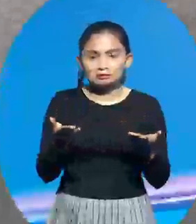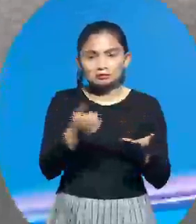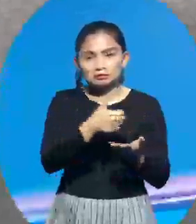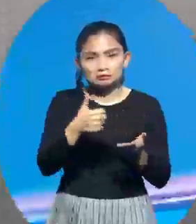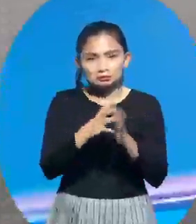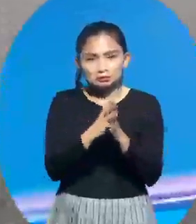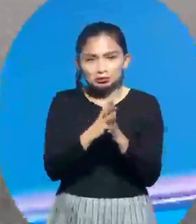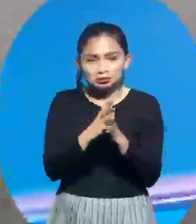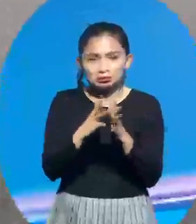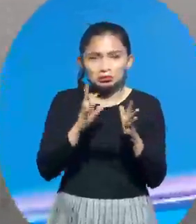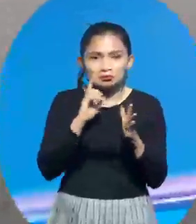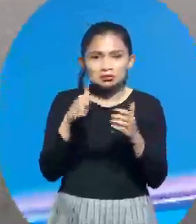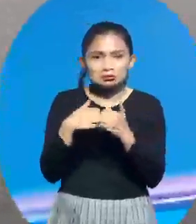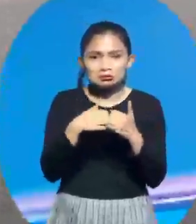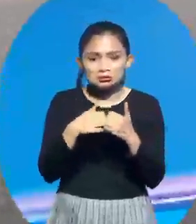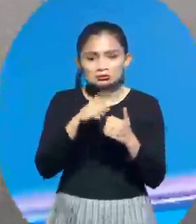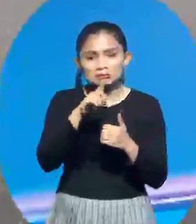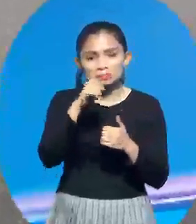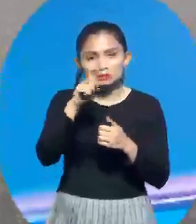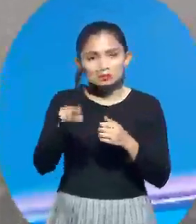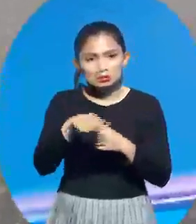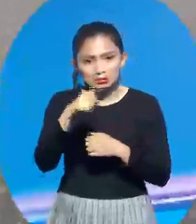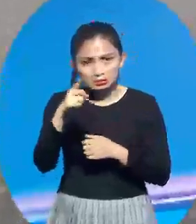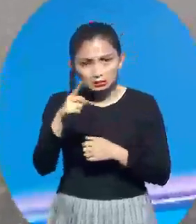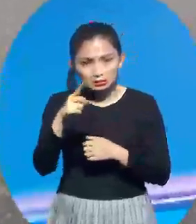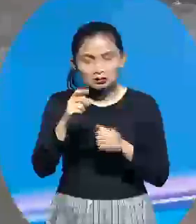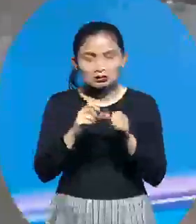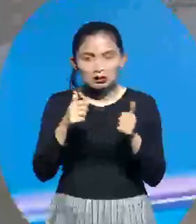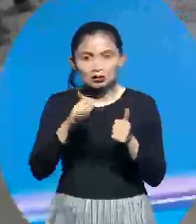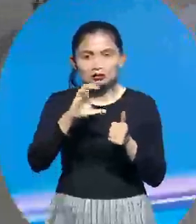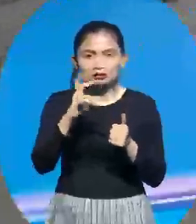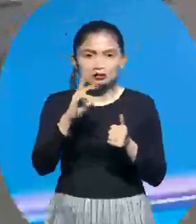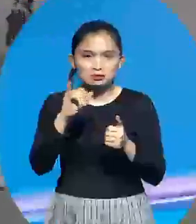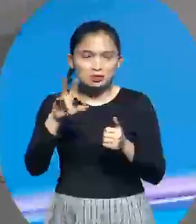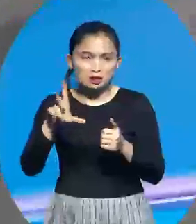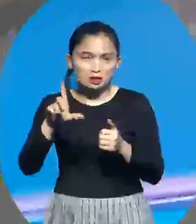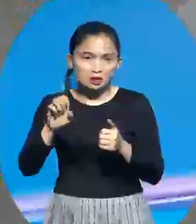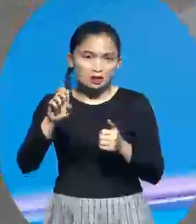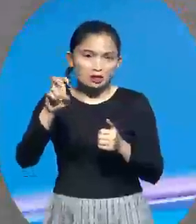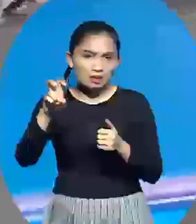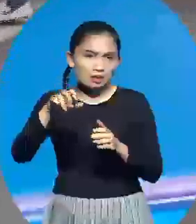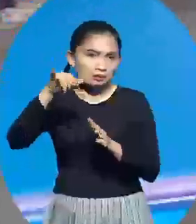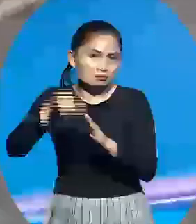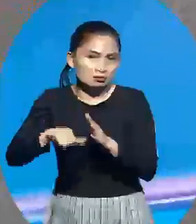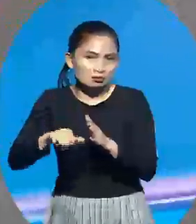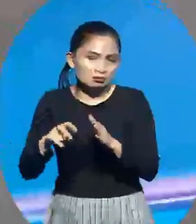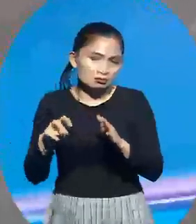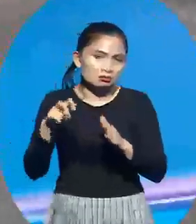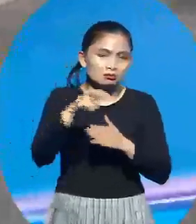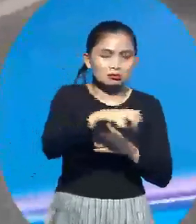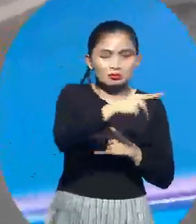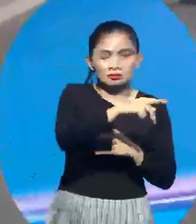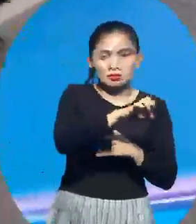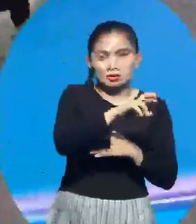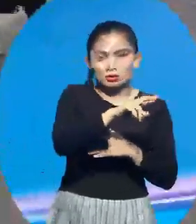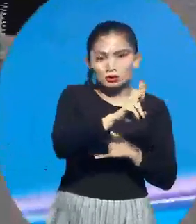di cư đã mắc kẹt 19 ngày qua tại khu vực biên giới ở phía Chile và không thể sang phía Peru. Thời tiết ở đây khắc nghiệt do nằm trong